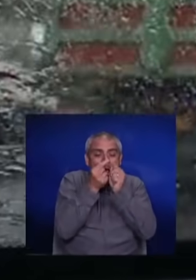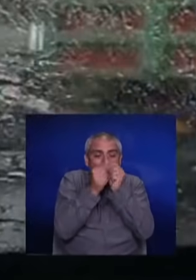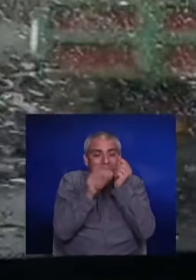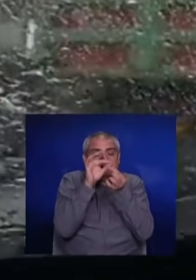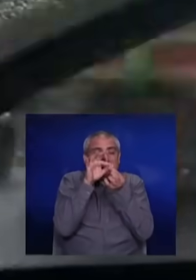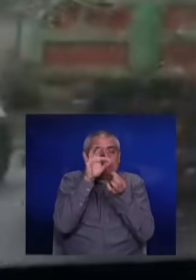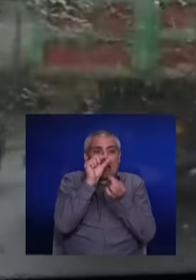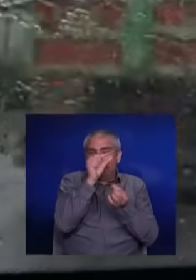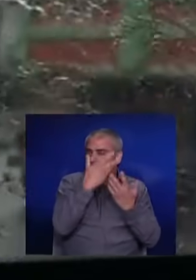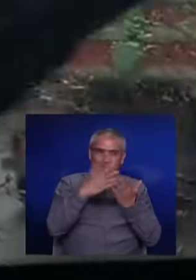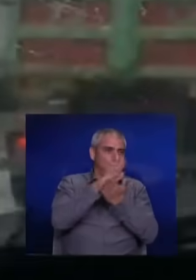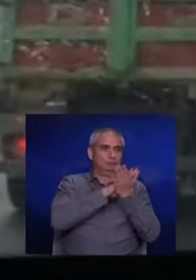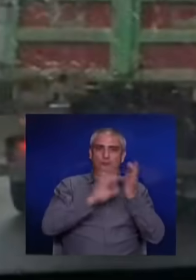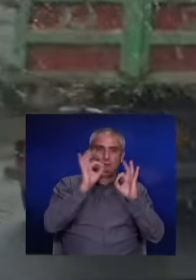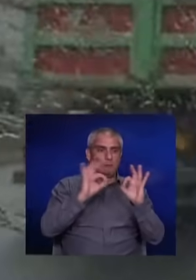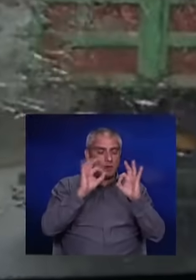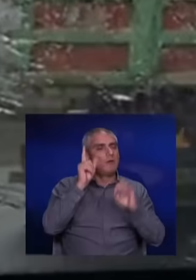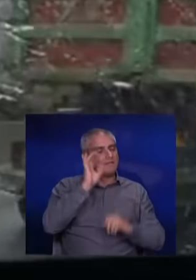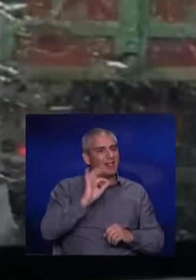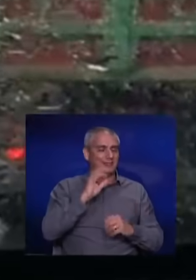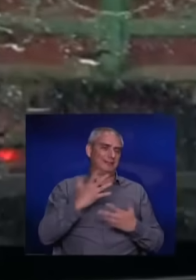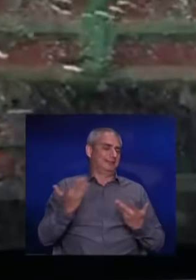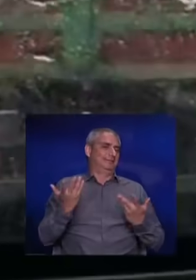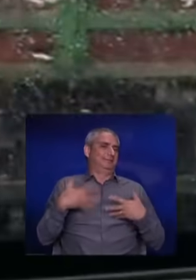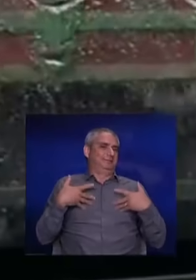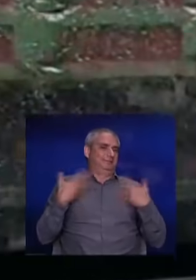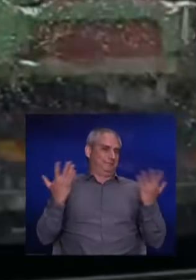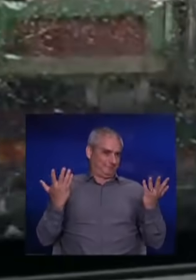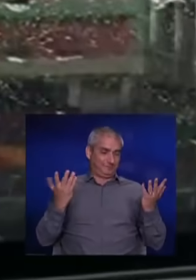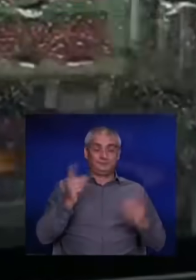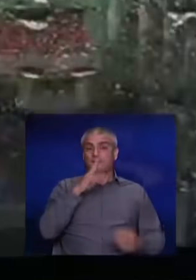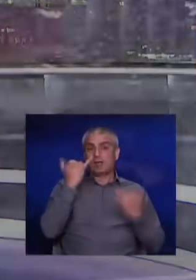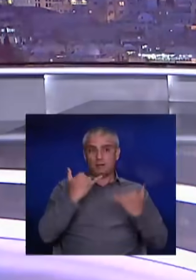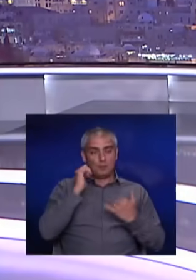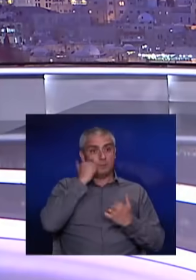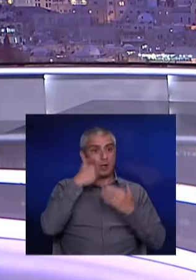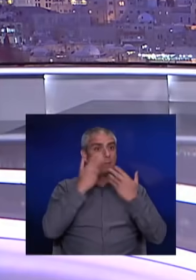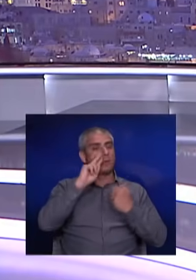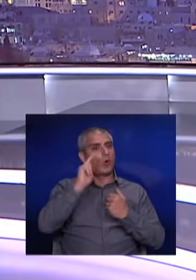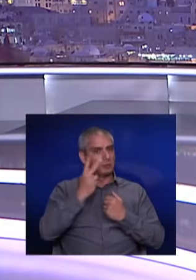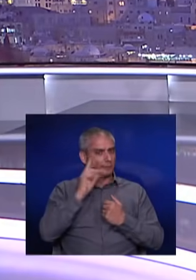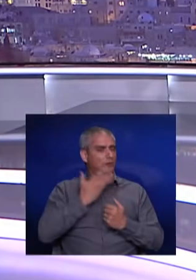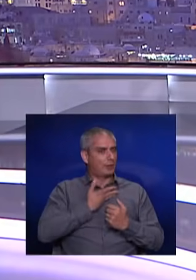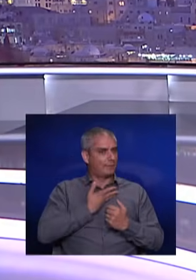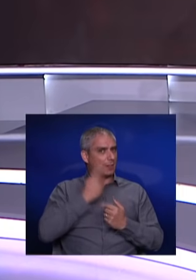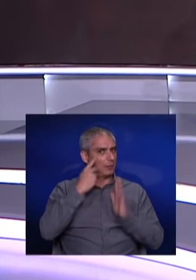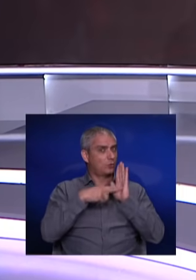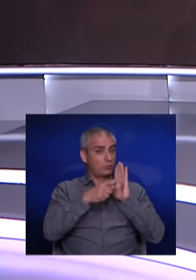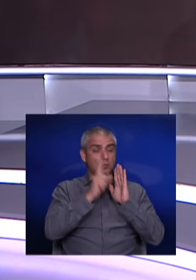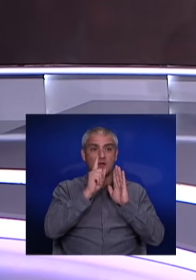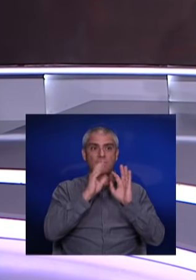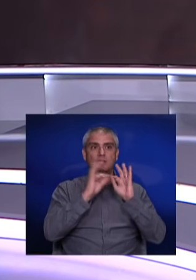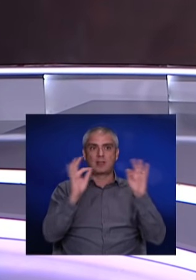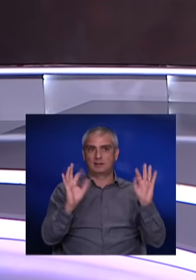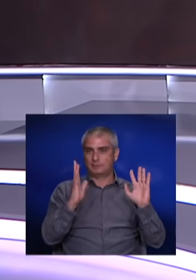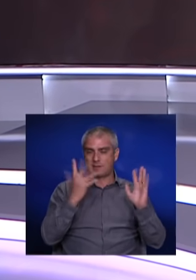מילימטר בשום מקום בארץ, ובכל זאת זה מרענן. אז זה מה שהיה לנו היום. מחר בבוקר שוב אנחנו יכולים לקבל את התמונות האלה, אבל בואו נתחיל קודם כל עם